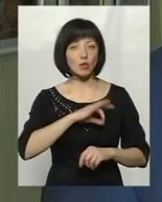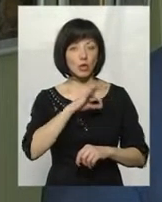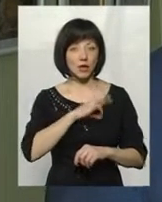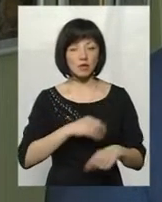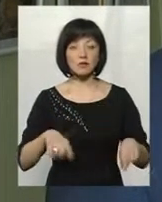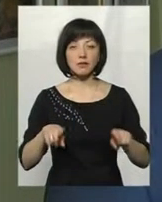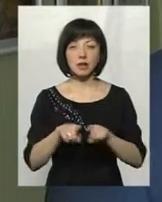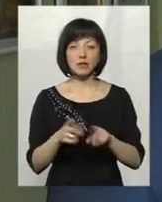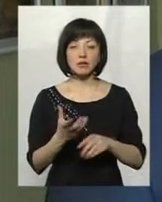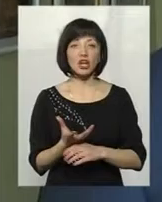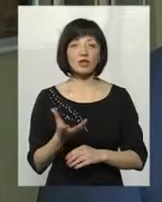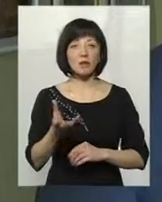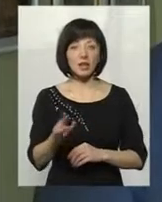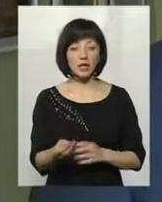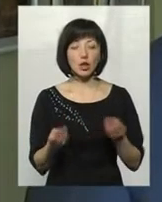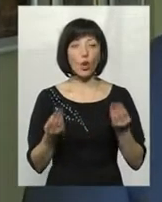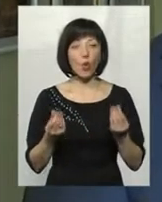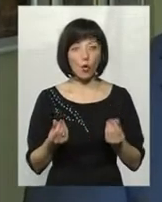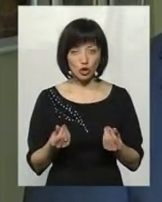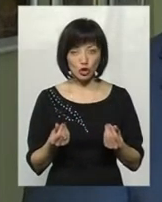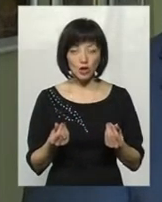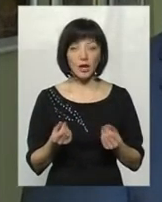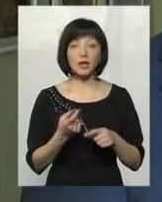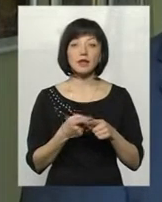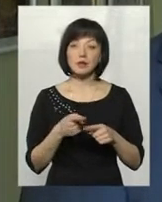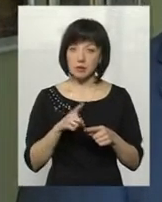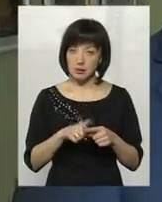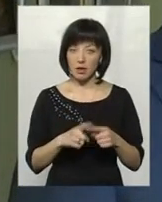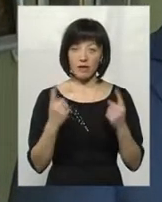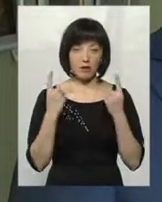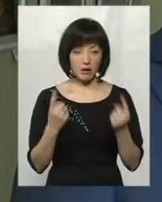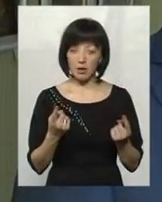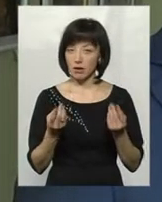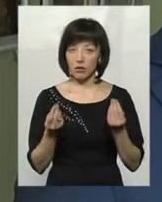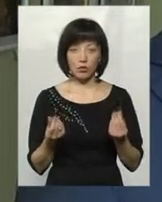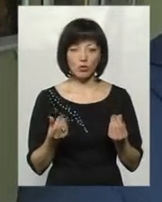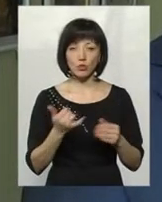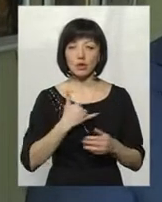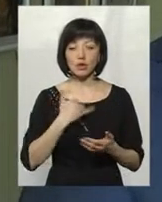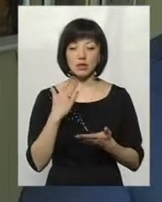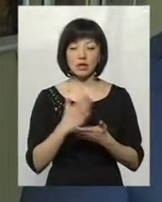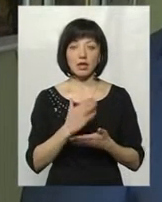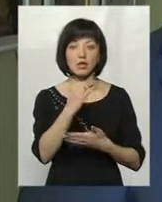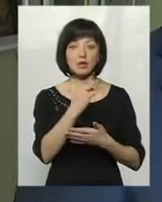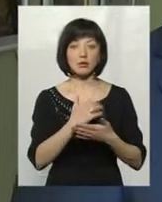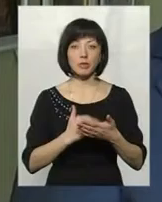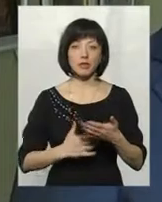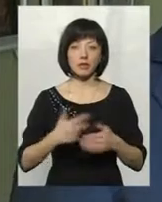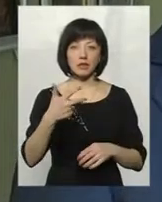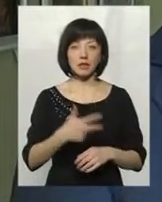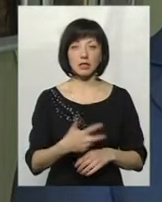все ж таки сплатити ті кошти, тому що це великі кошти. От у нас є список з